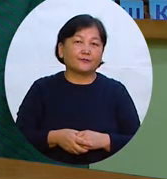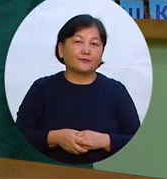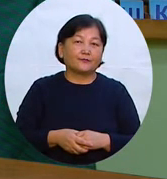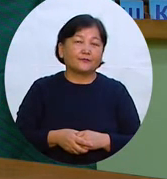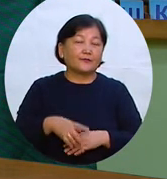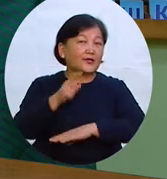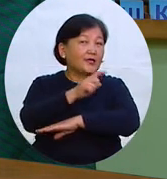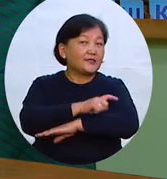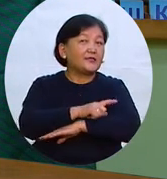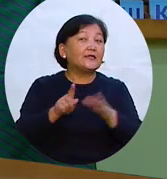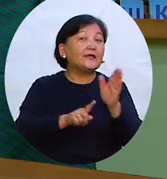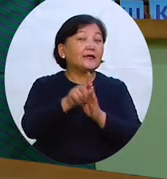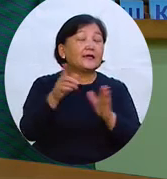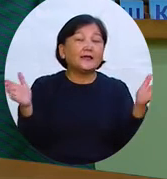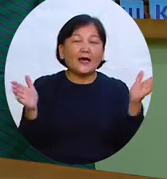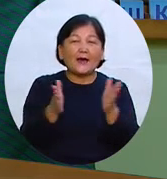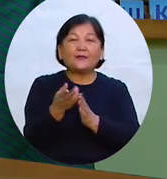За хичээлийн эхэнд хамтдаа